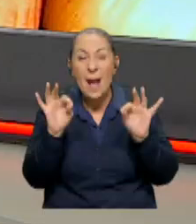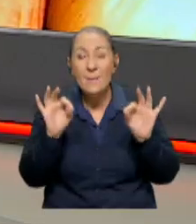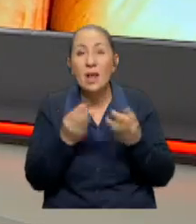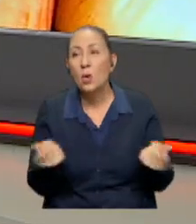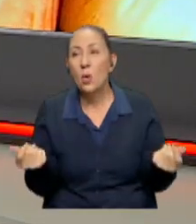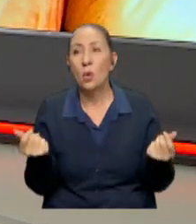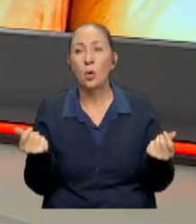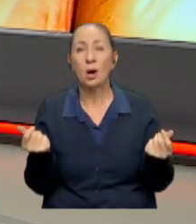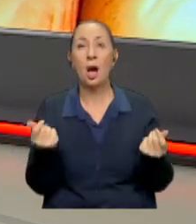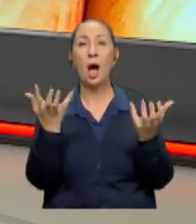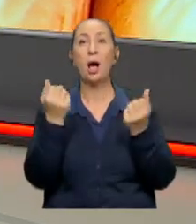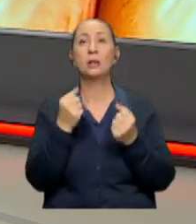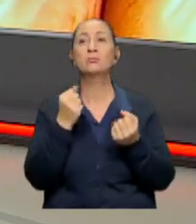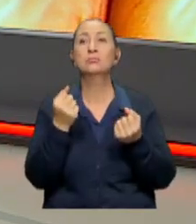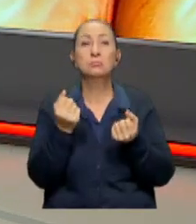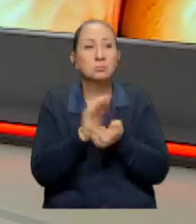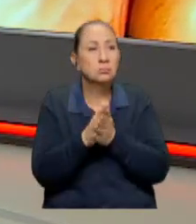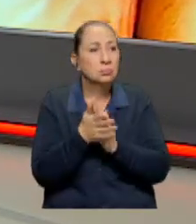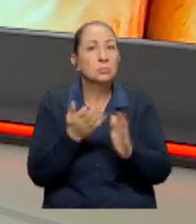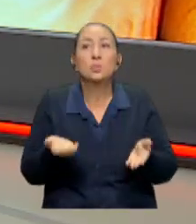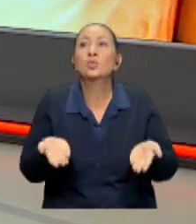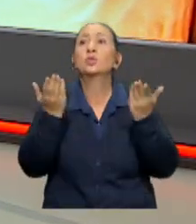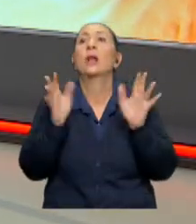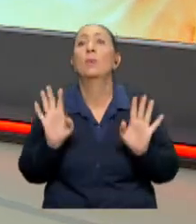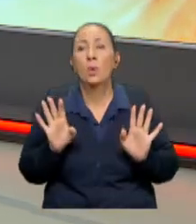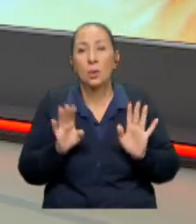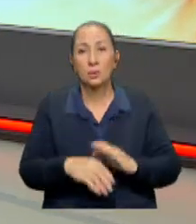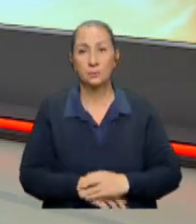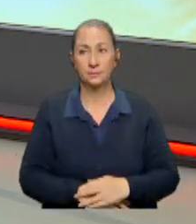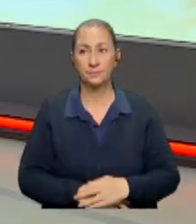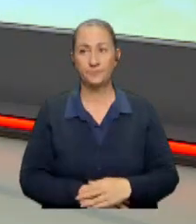Hemen eriyor. Alım gücü artmıyor.